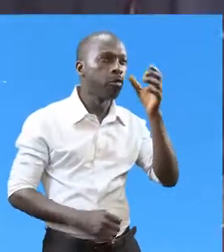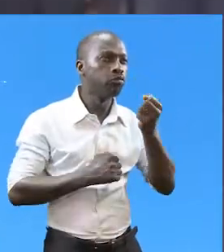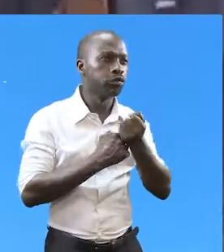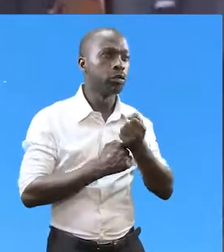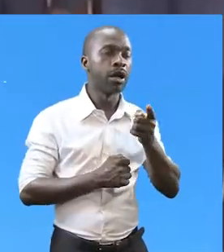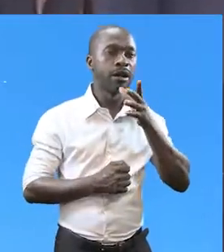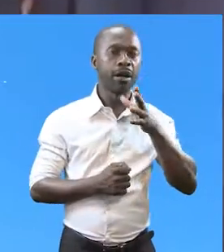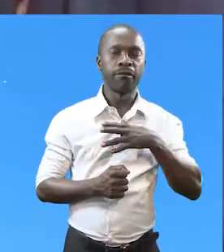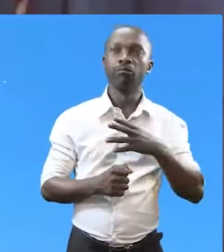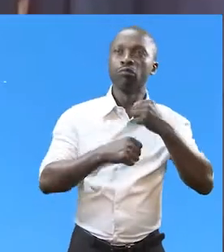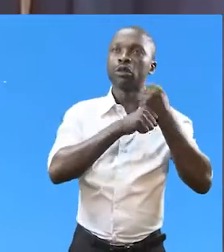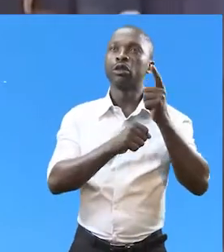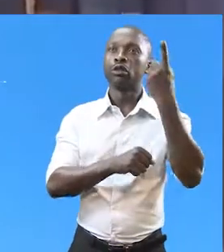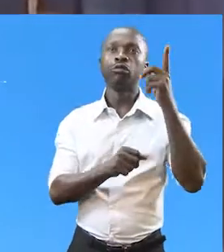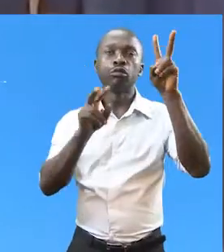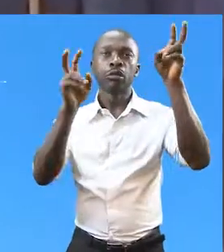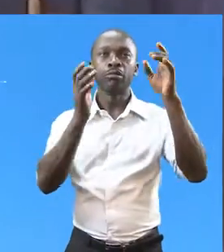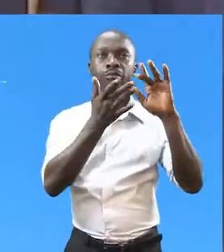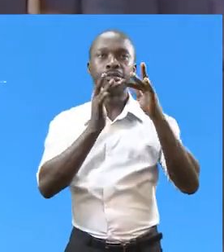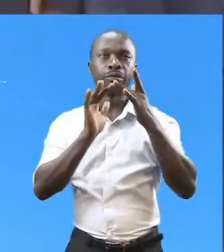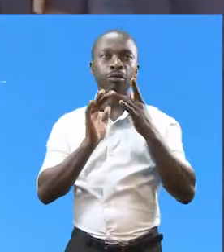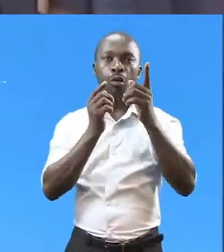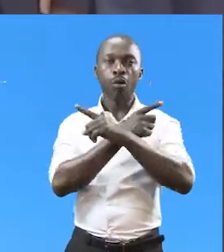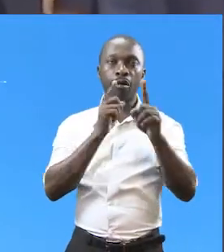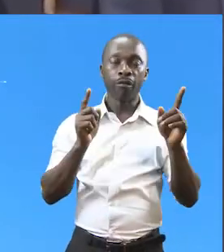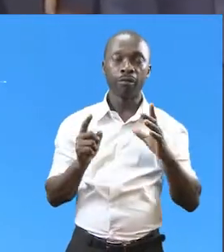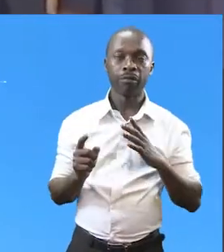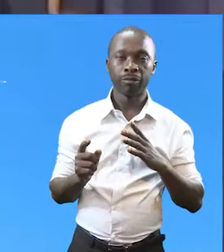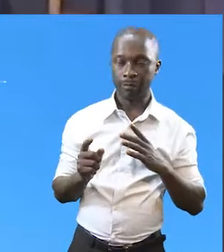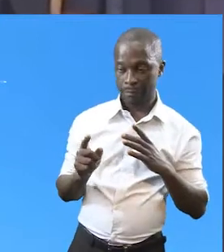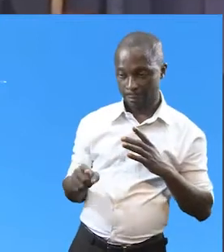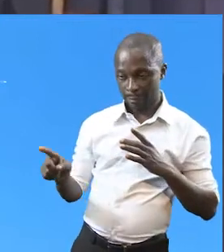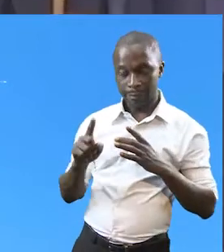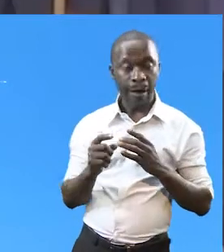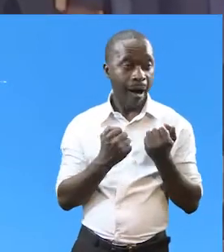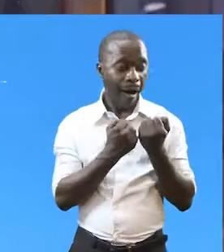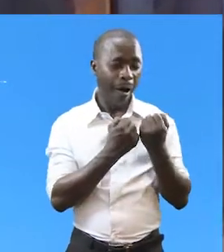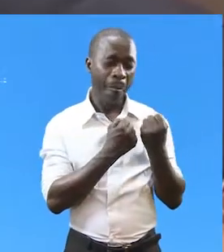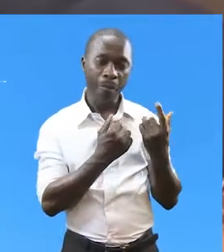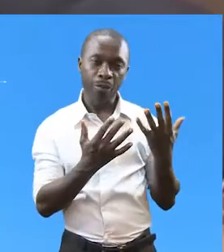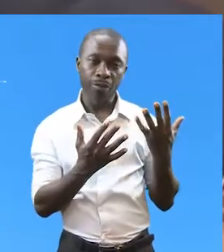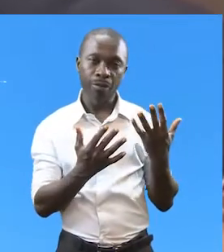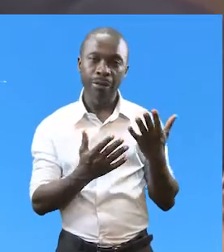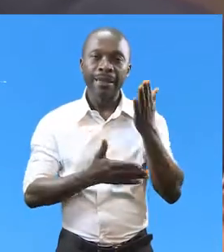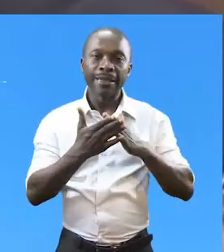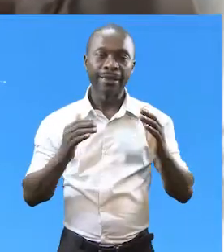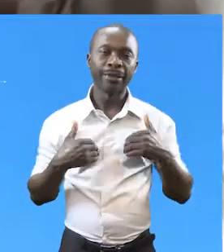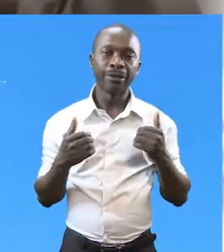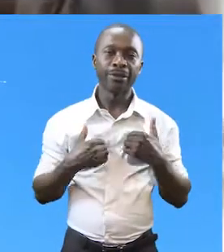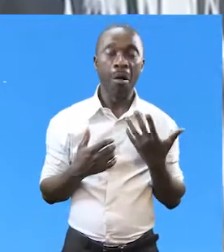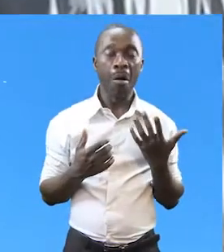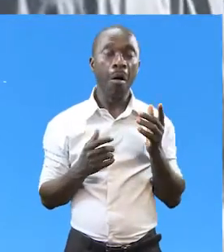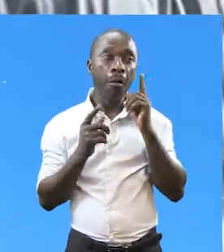officielle. Des candidatures qui sont pour l'heure virtuelles, des sorties médiatiques des jeunes qui sont appréciées diversement par les